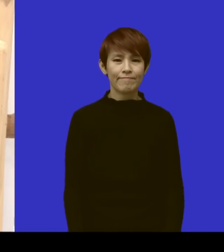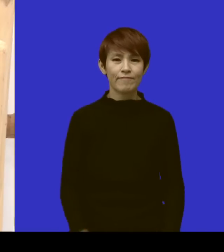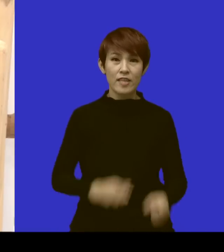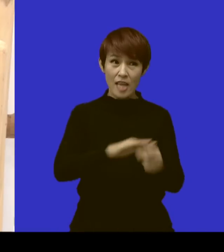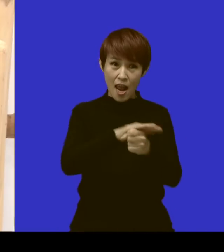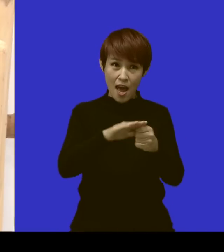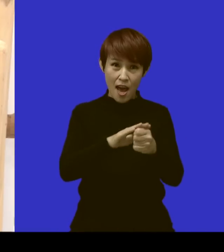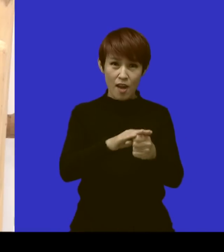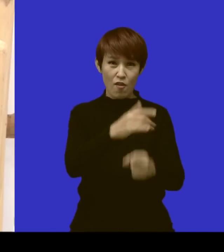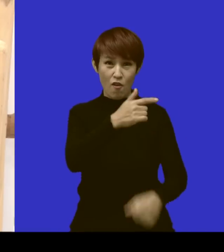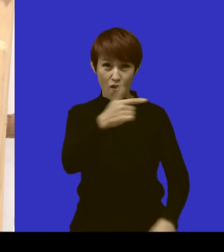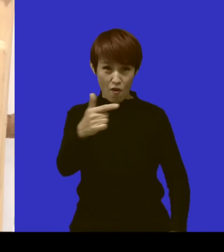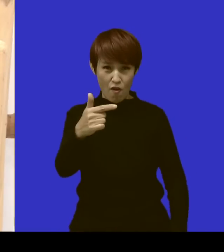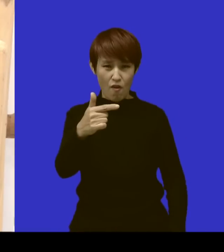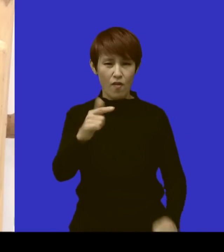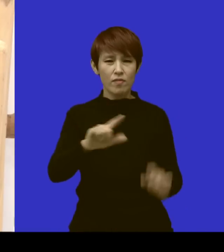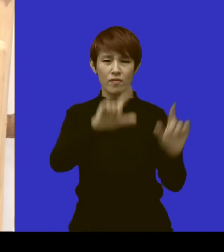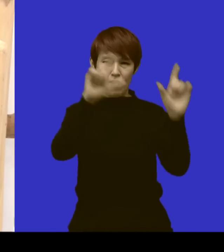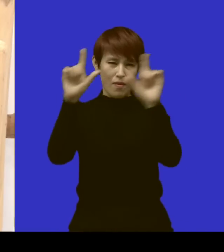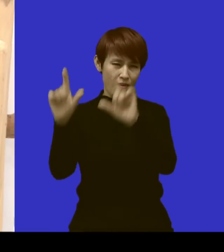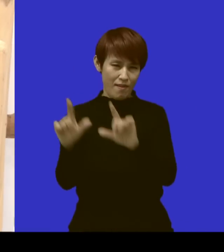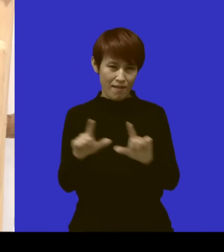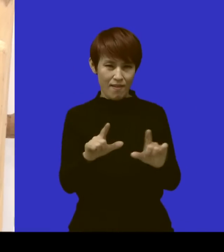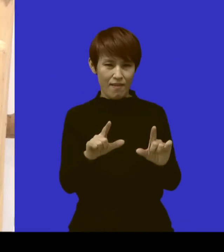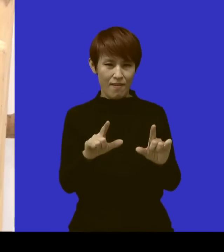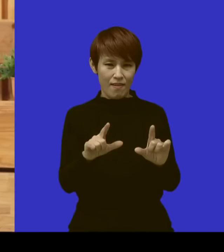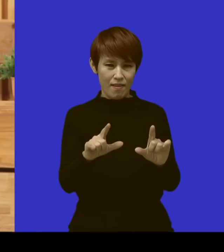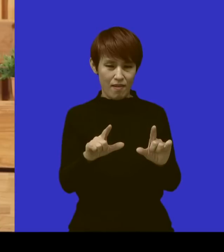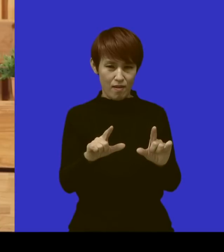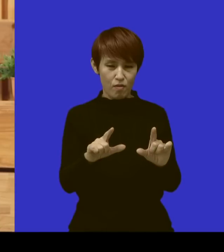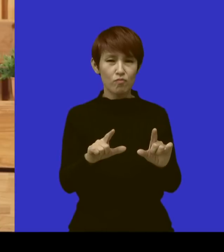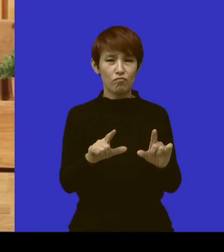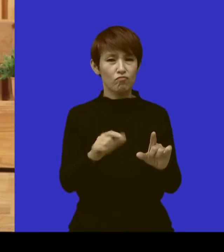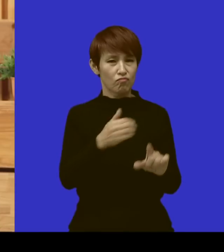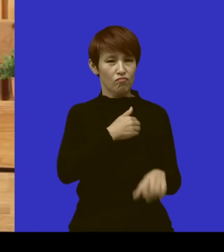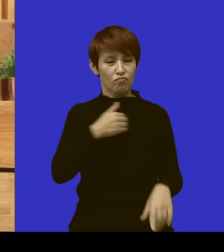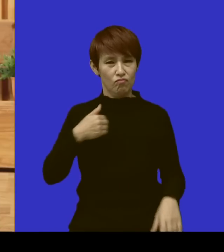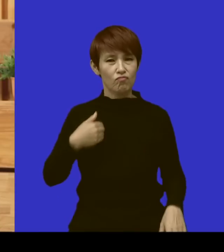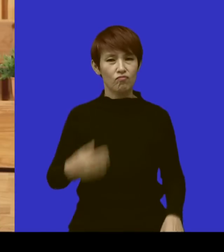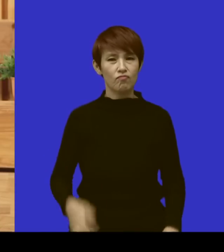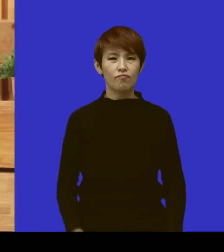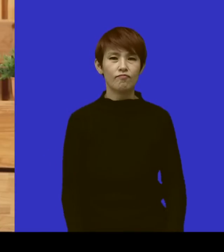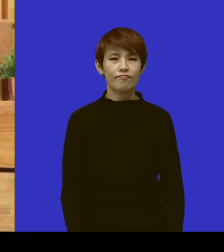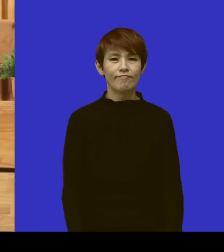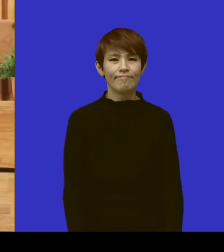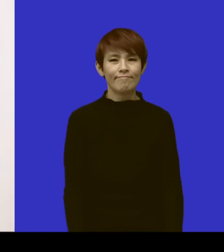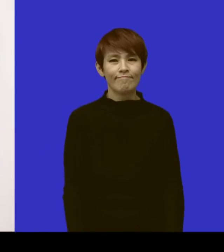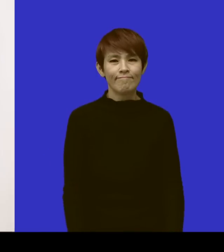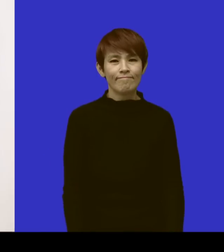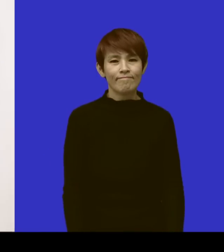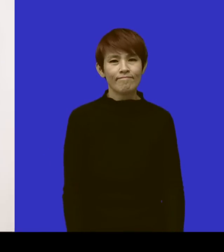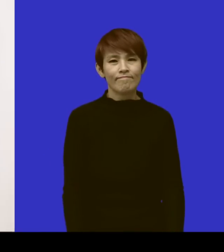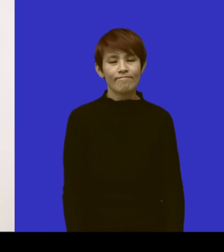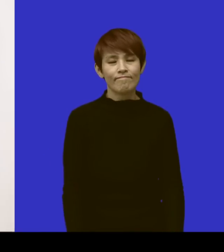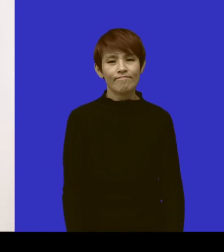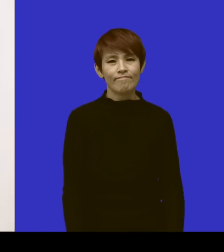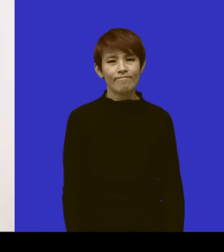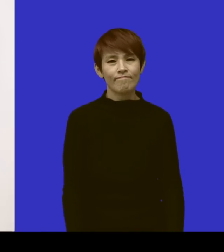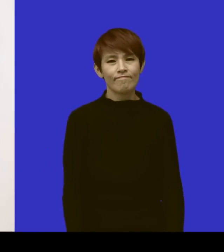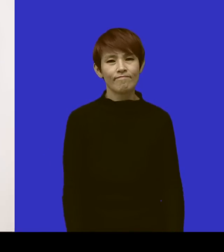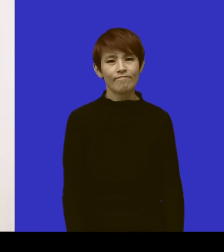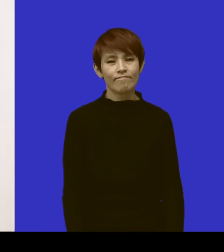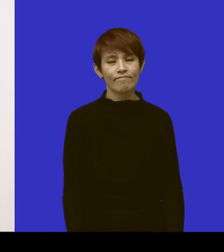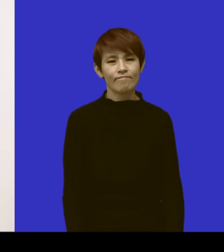더 크고 그 생활하는 거는 다시 동일시되고 그렇죠. 네네 그렇게 되더라고요. 그래서